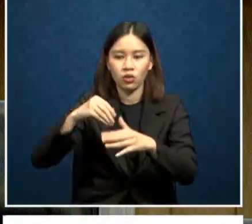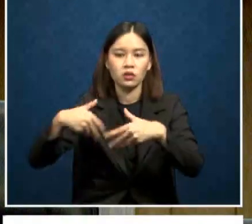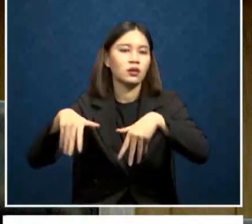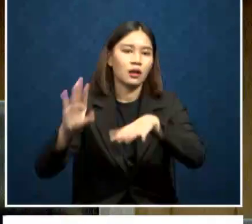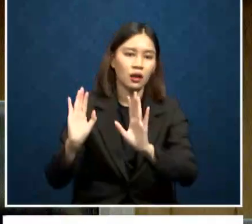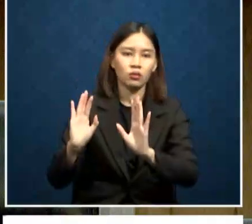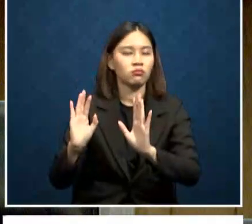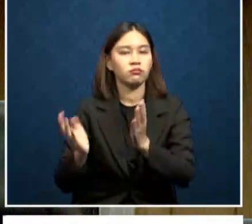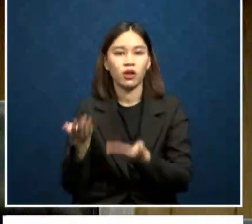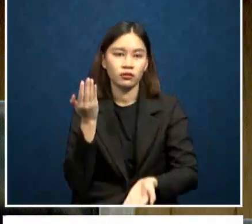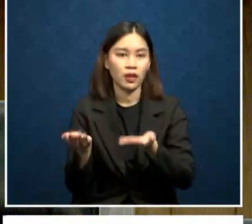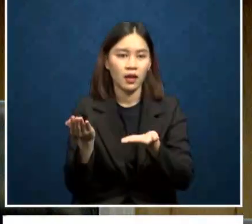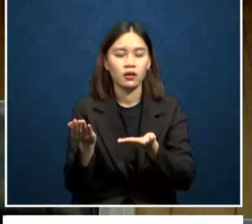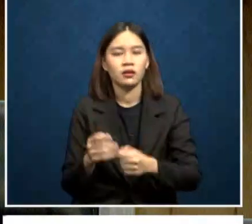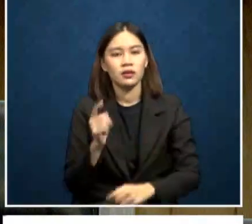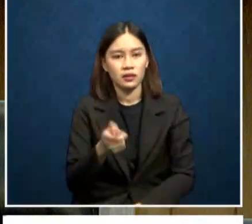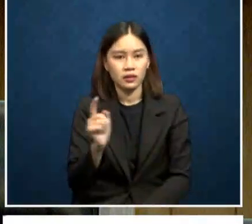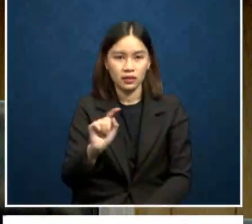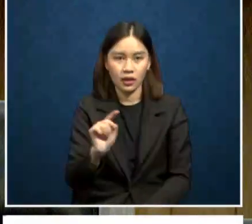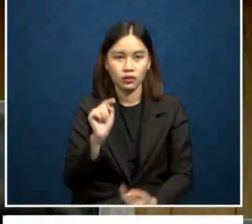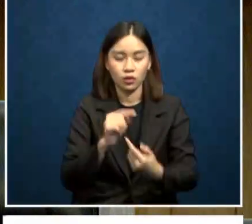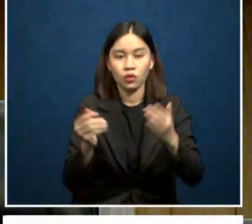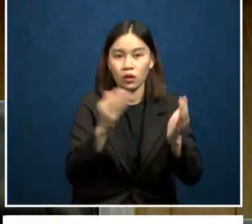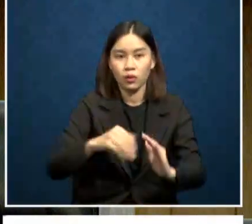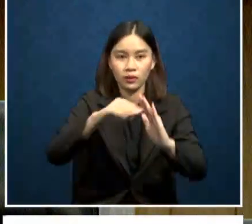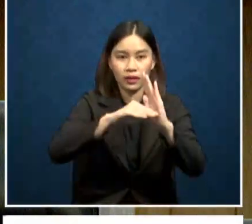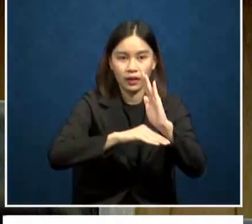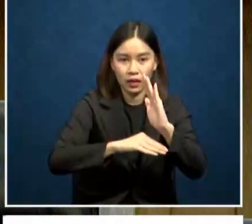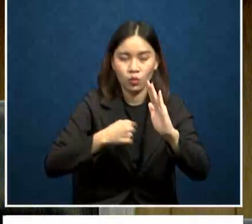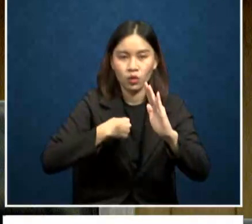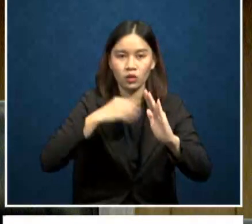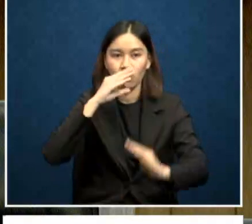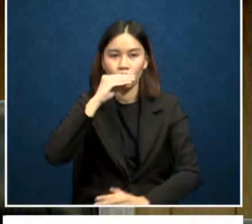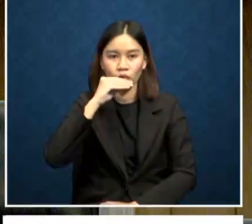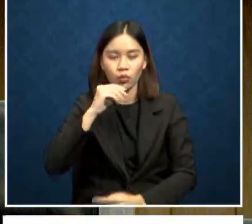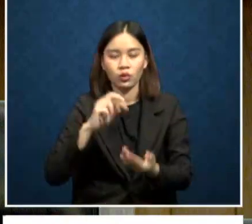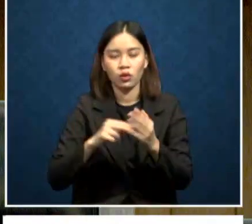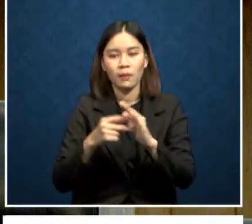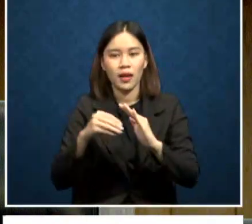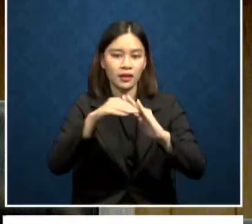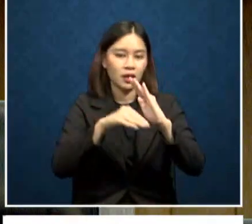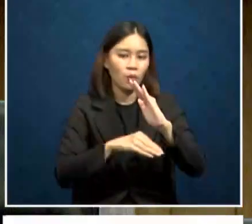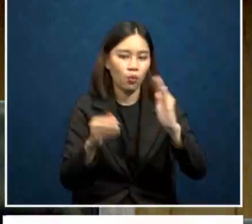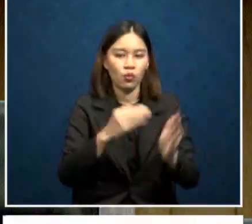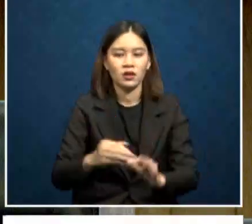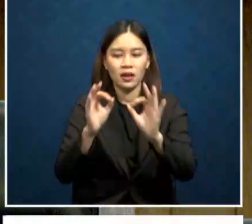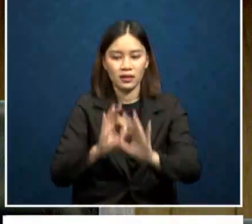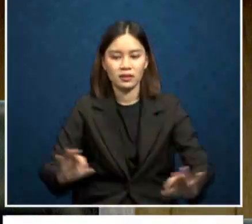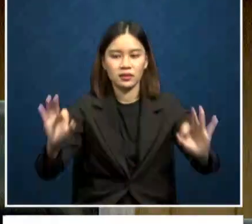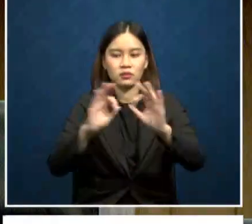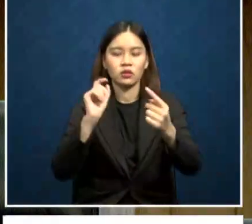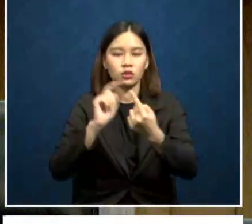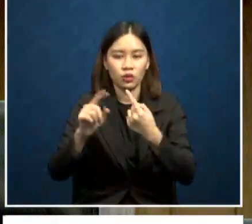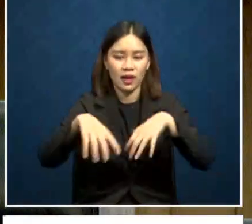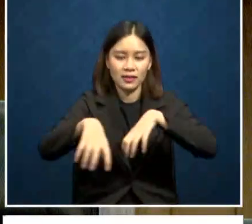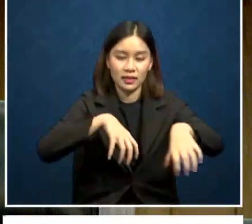แล้วกันไปตามนั้นนะครับซึ่งจริงๆแล้วกระบวนการทั้งหมดที่ผมพูดถึงจะเป็นกระบวนการที่สำคัญที่เรียกว่าเป็นเรื่องของ